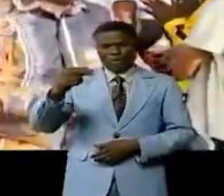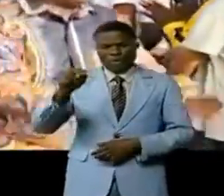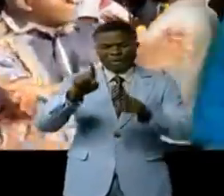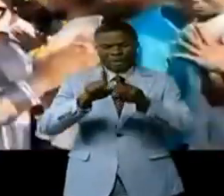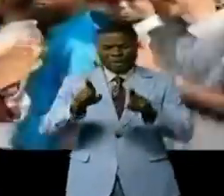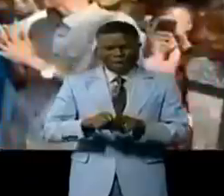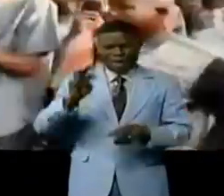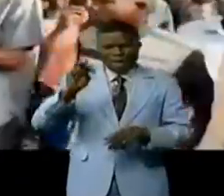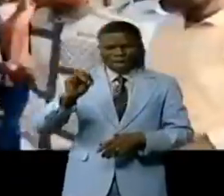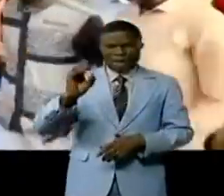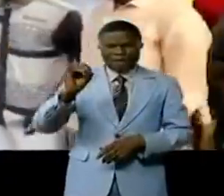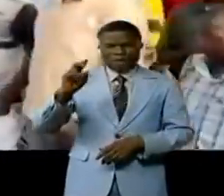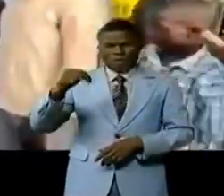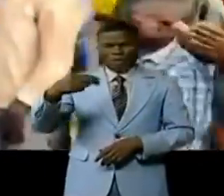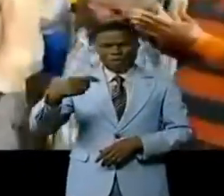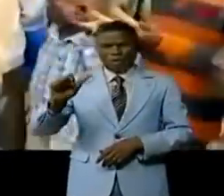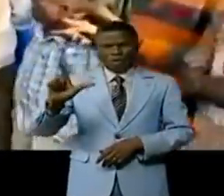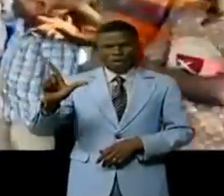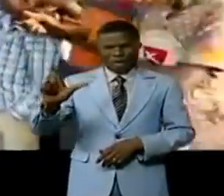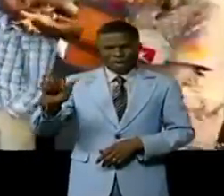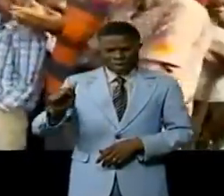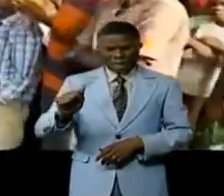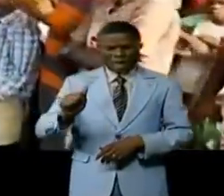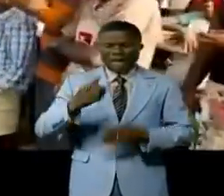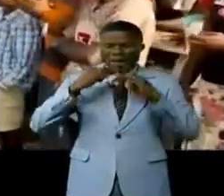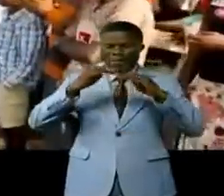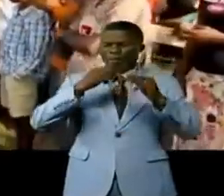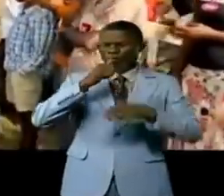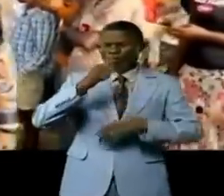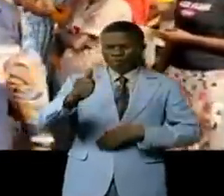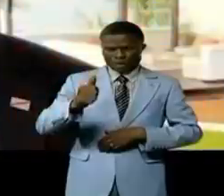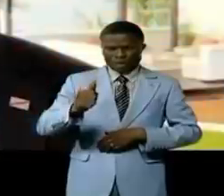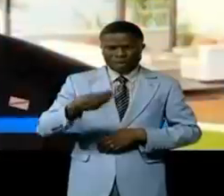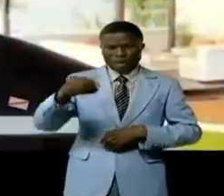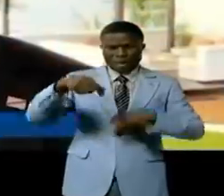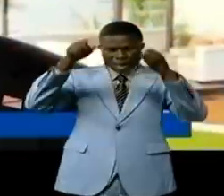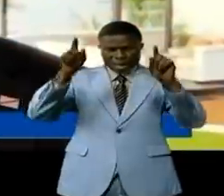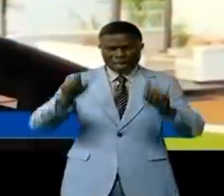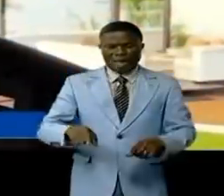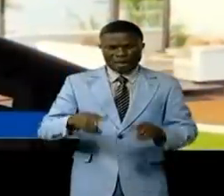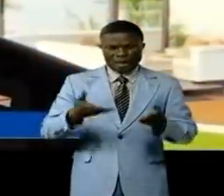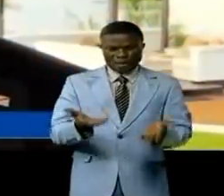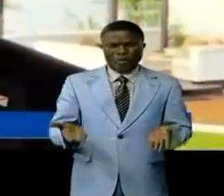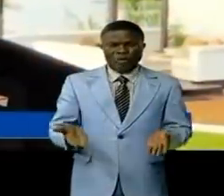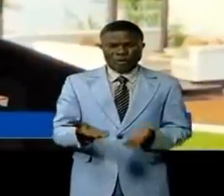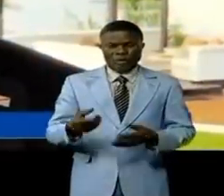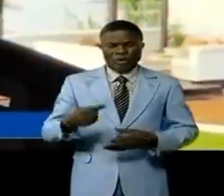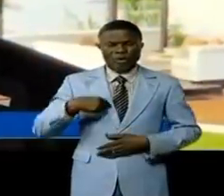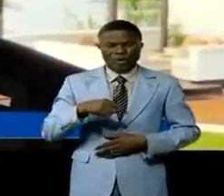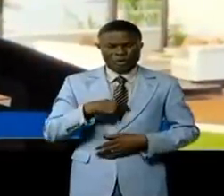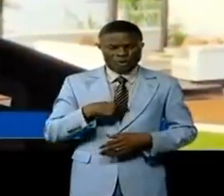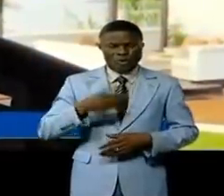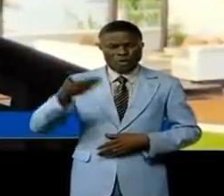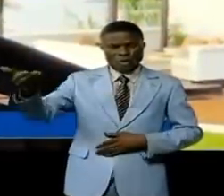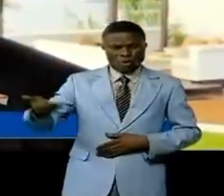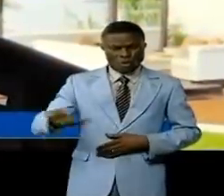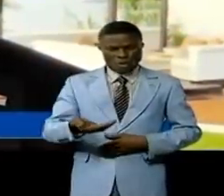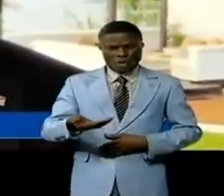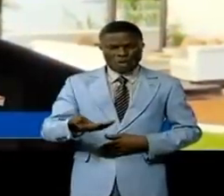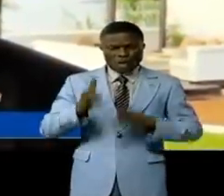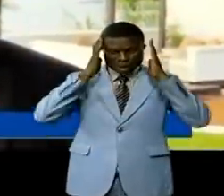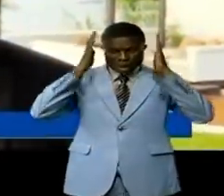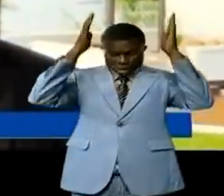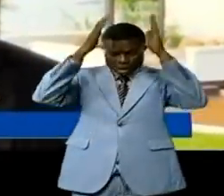belle communion, un très bon moment et un très bon message aussi à donner, surtout dans cette année où nous comptons recevoir le pape très